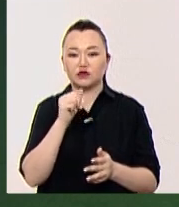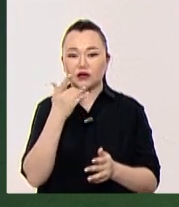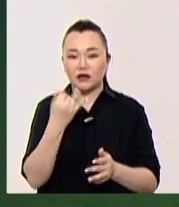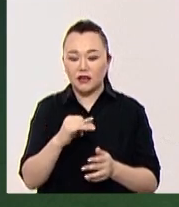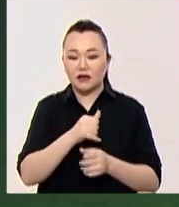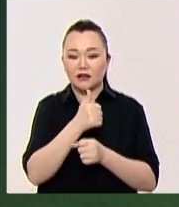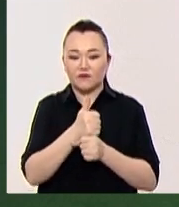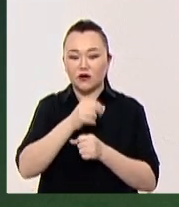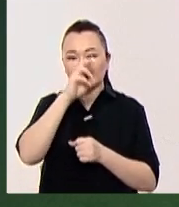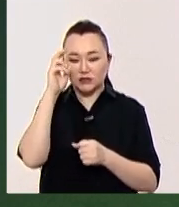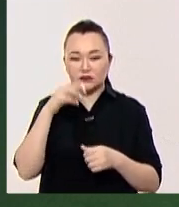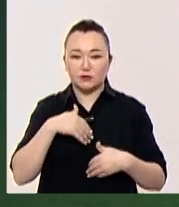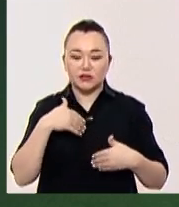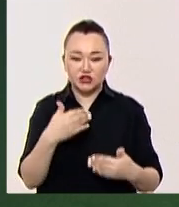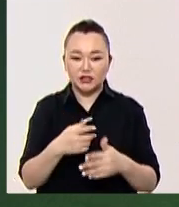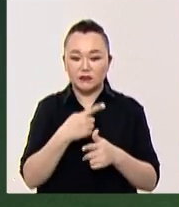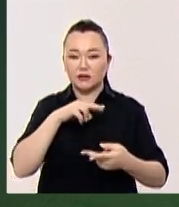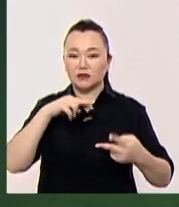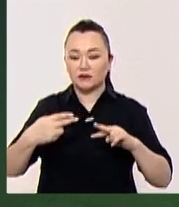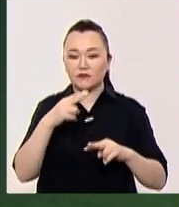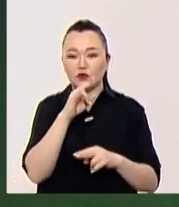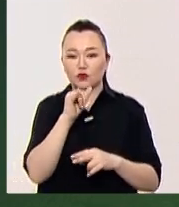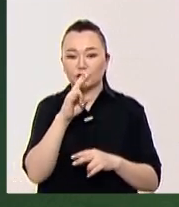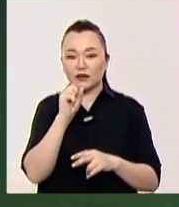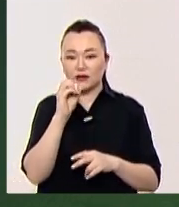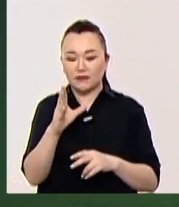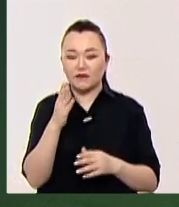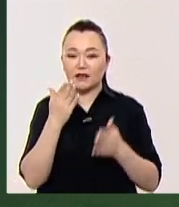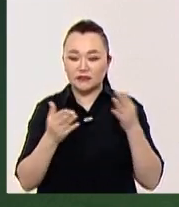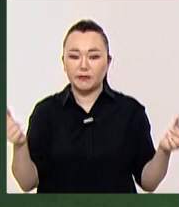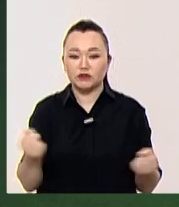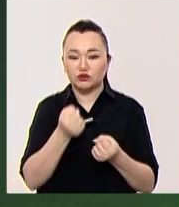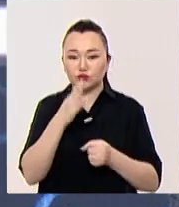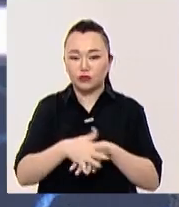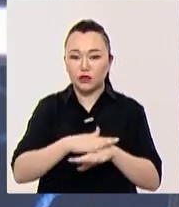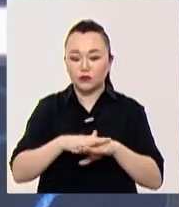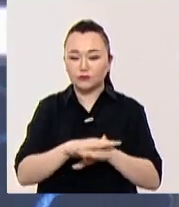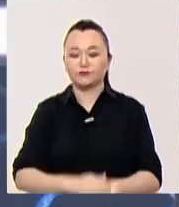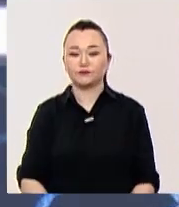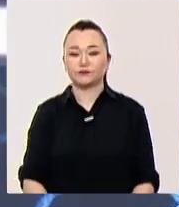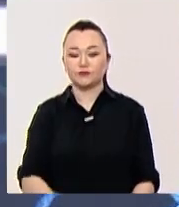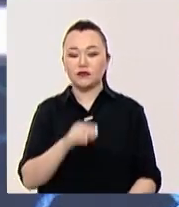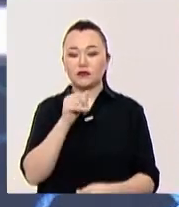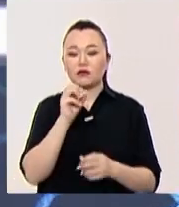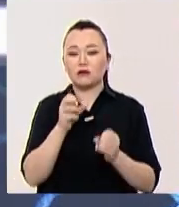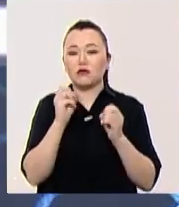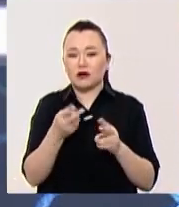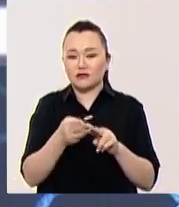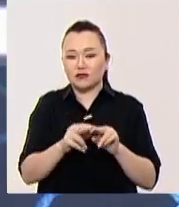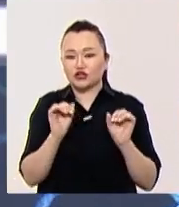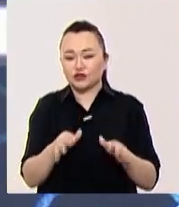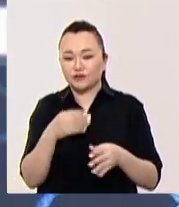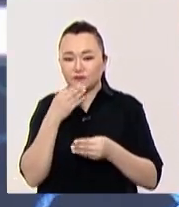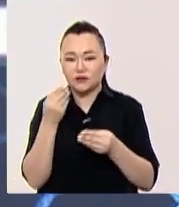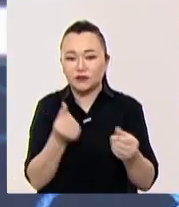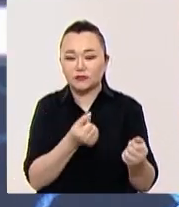глава государства предложил переименовать в Кунаев, если поддержит население. Жамал, и как же это решение скажется на